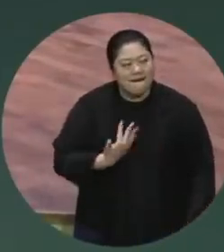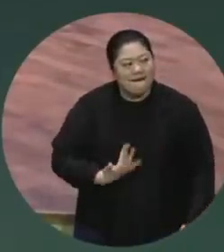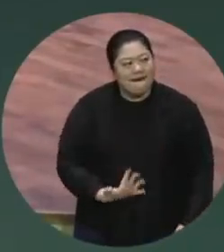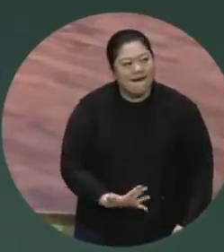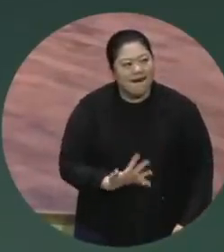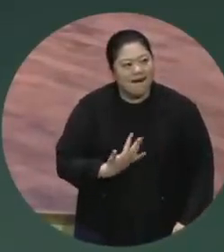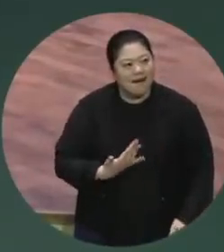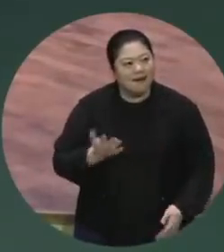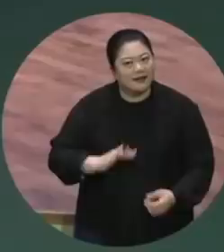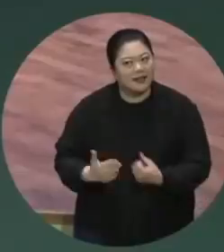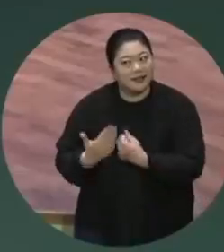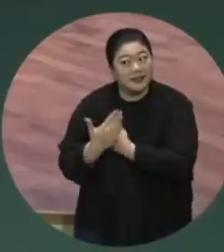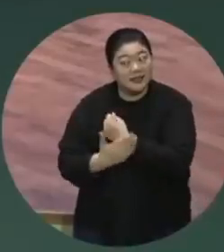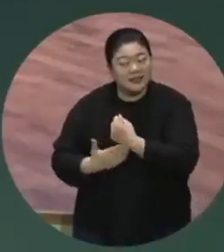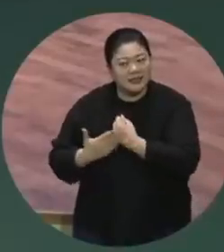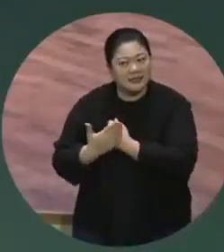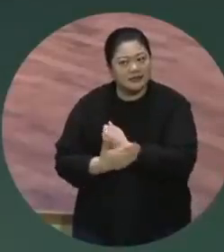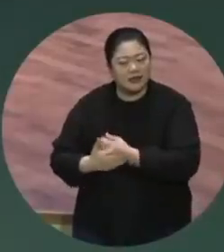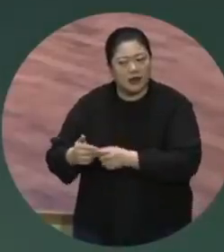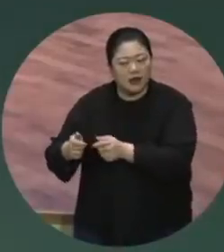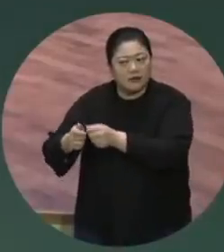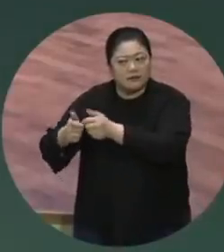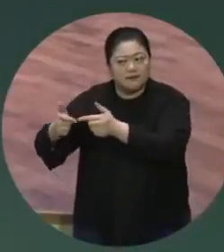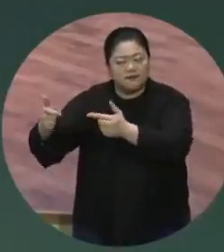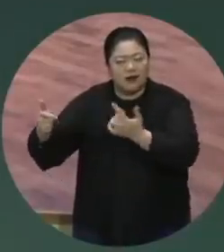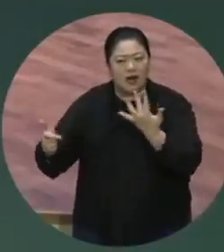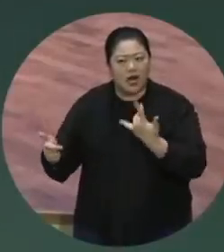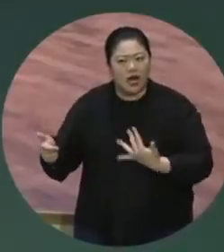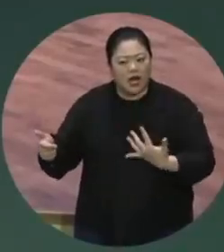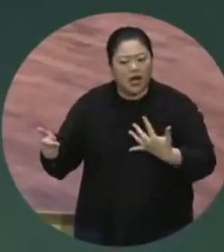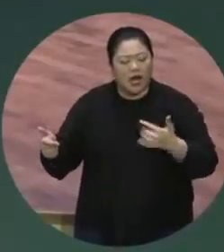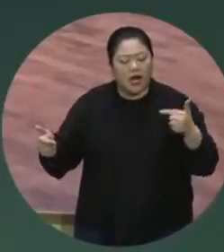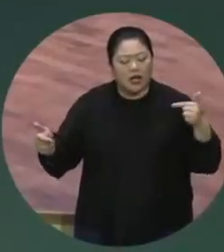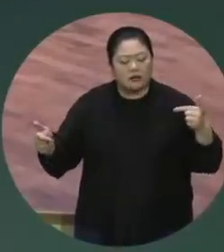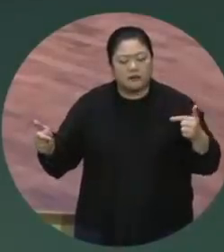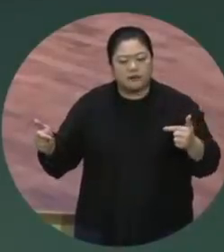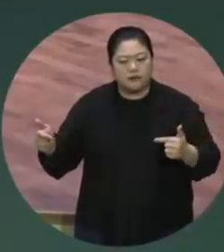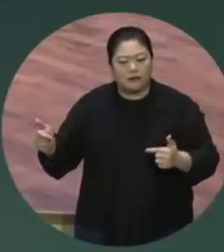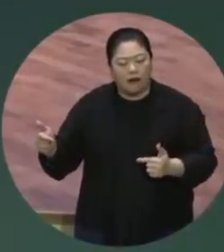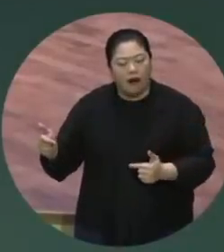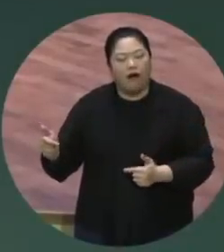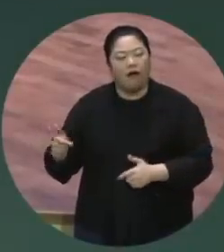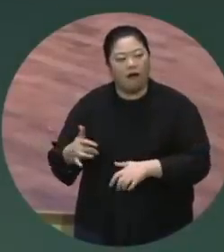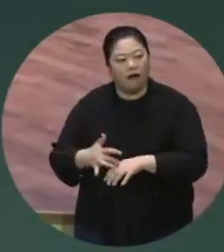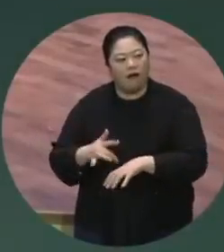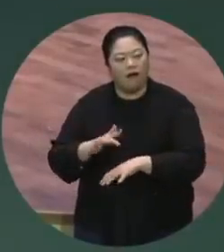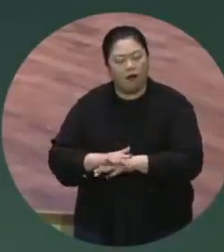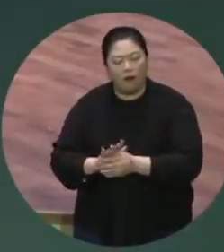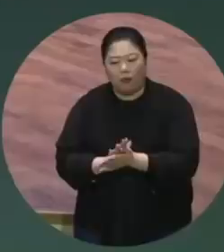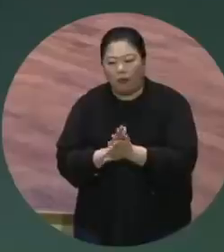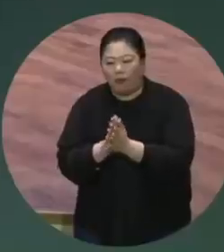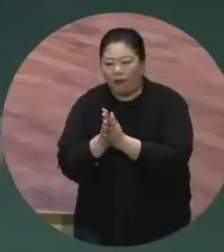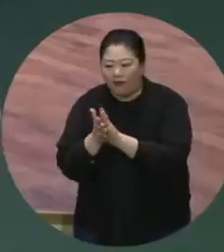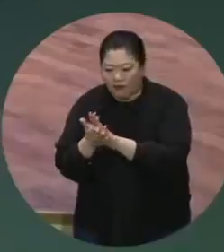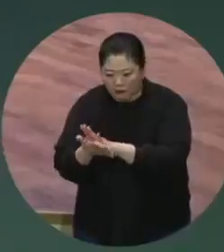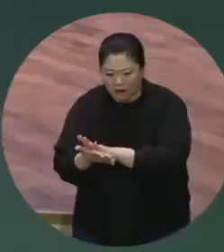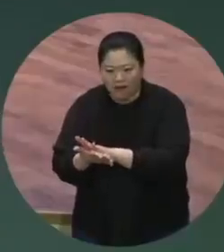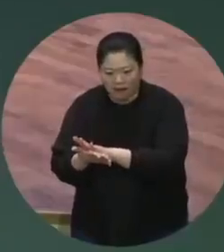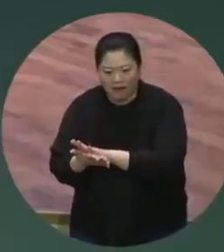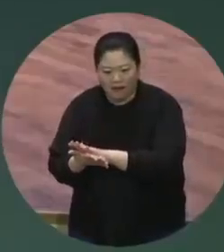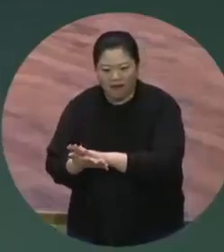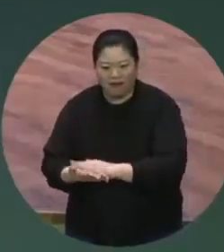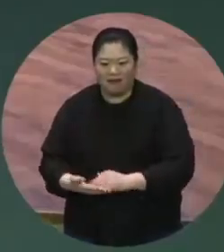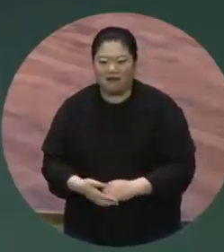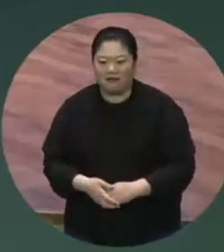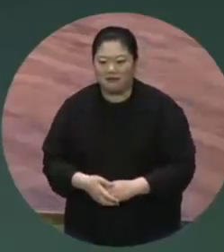받고 나니까 현장에 가서 복음 증가 때부터 내 체질, 내가 바뀌기 시작했어. 바뀌기 시작했다. 응?